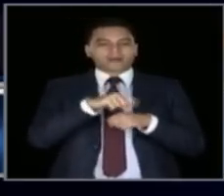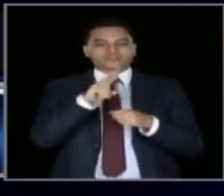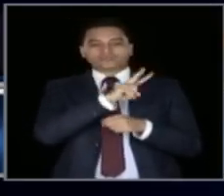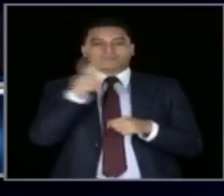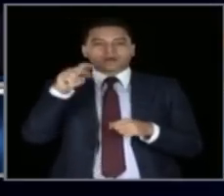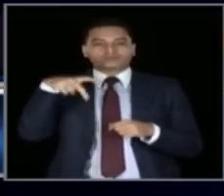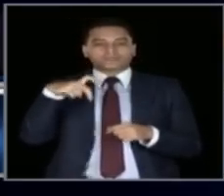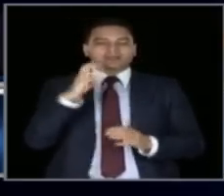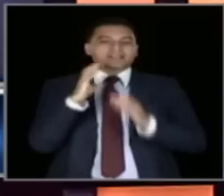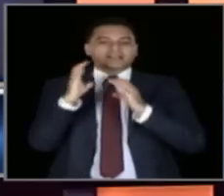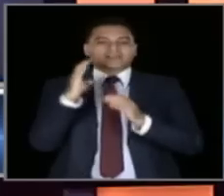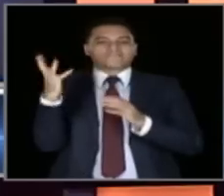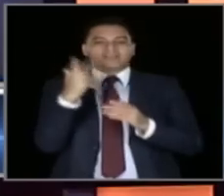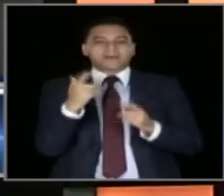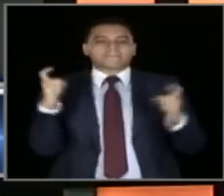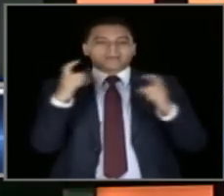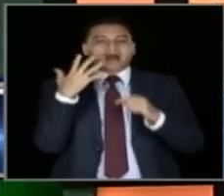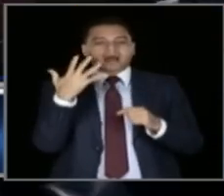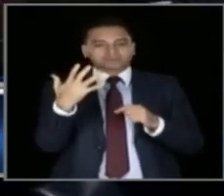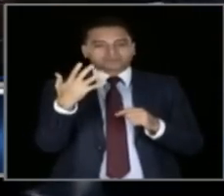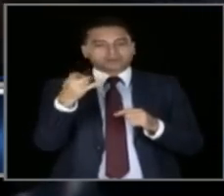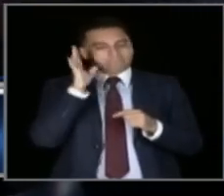مصطفى، إجابة صحيحة.